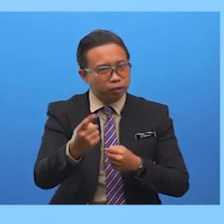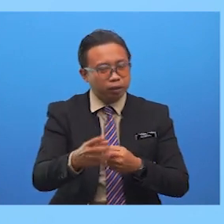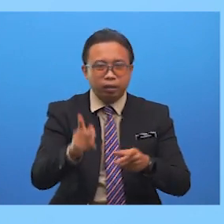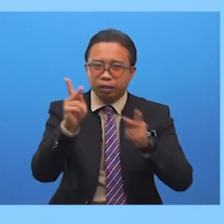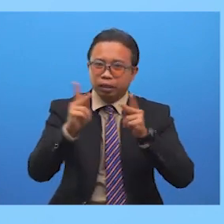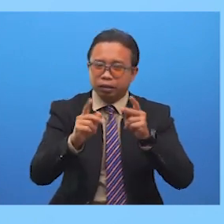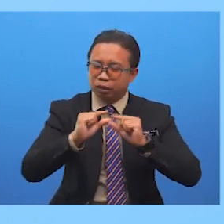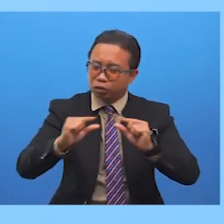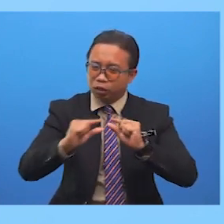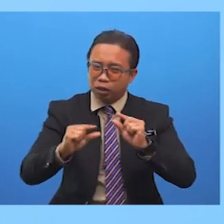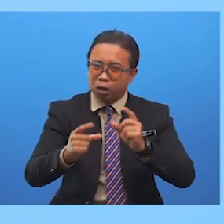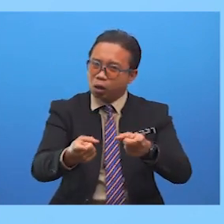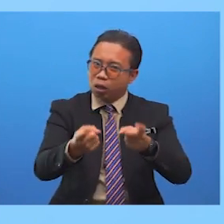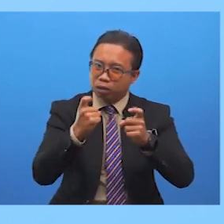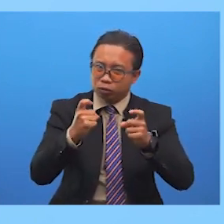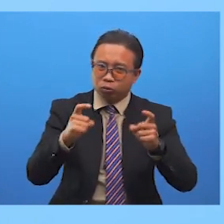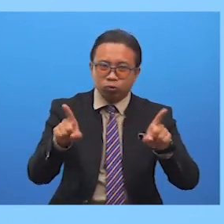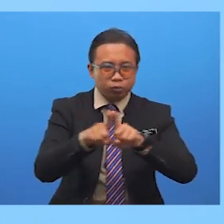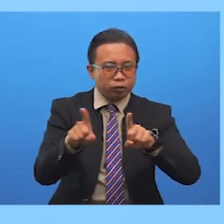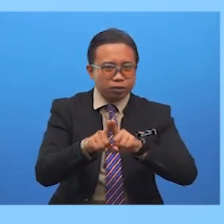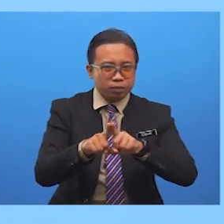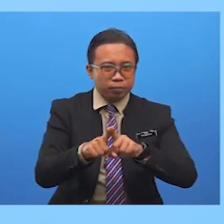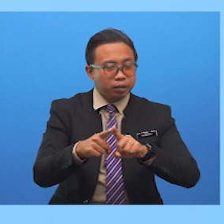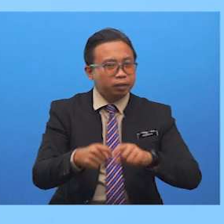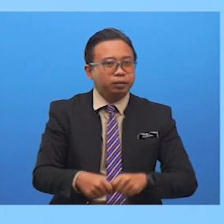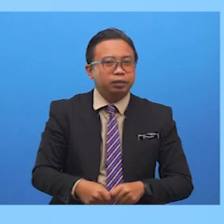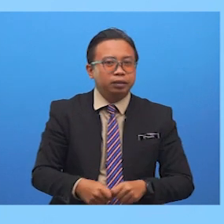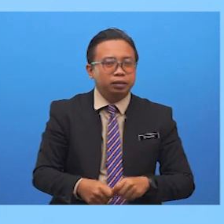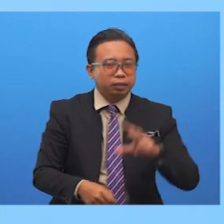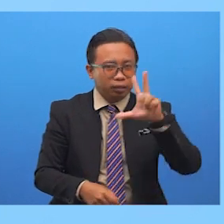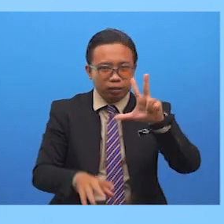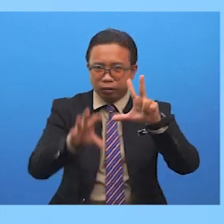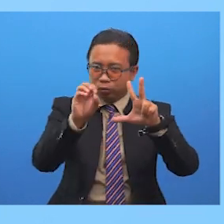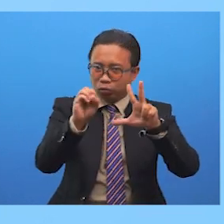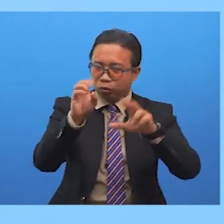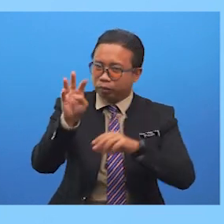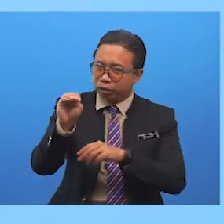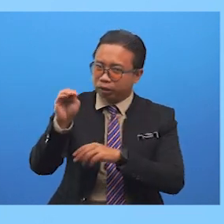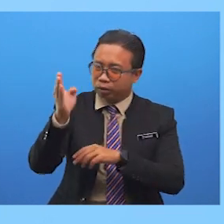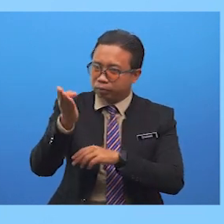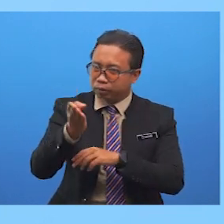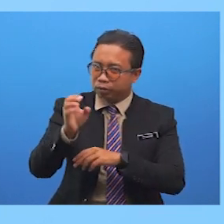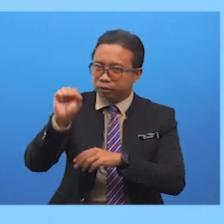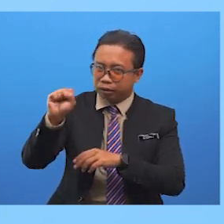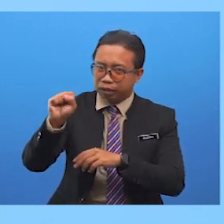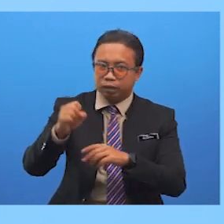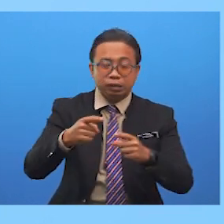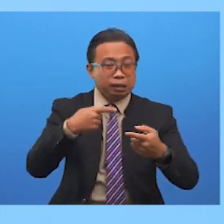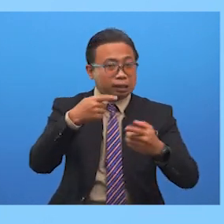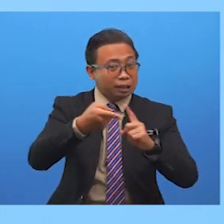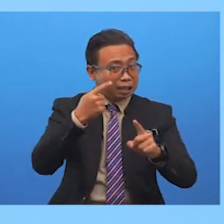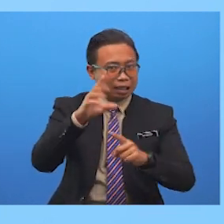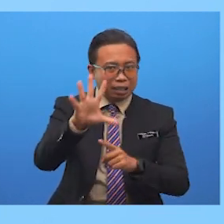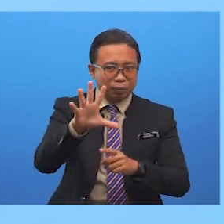kereta bergerak dengan laju yang seragam yaitu 30 m pesaat dari saat